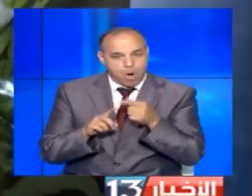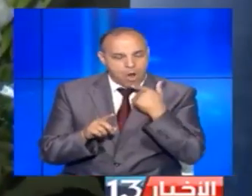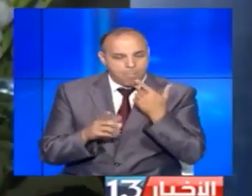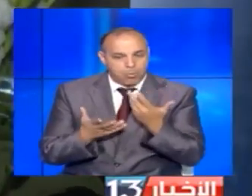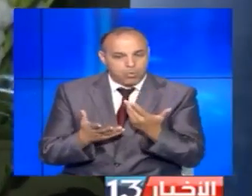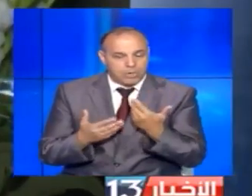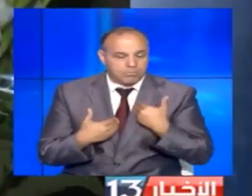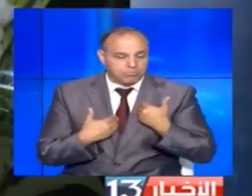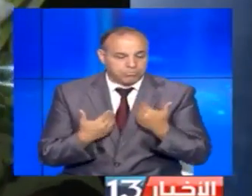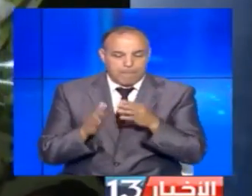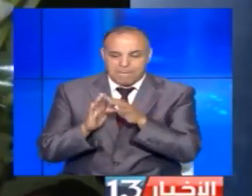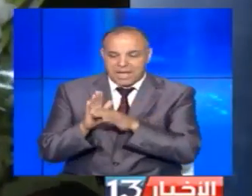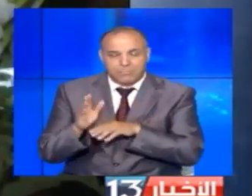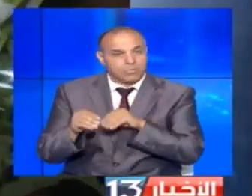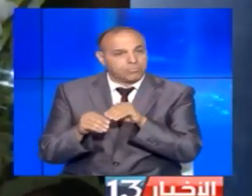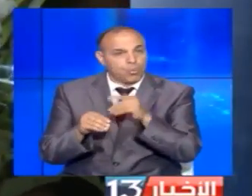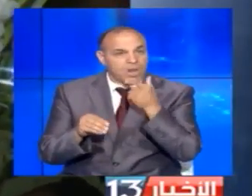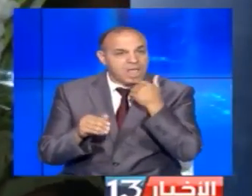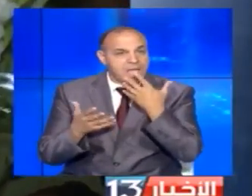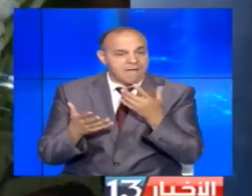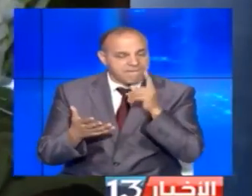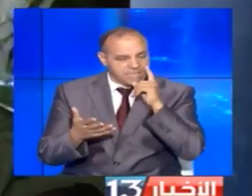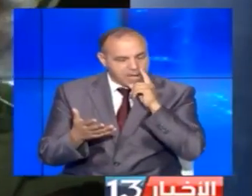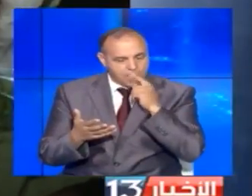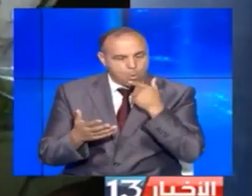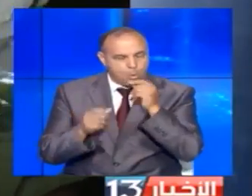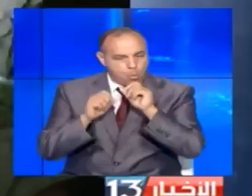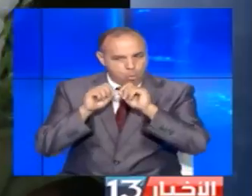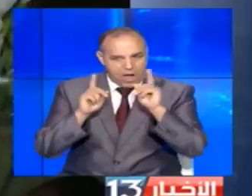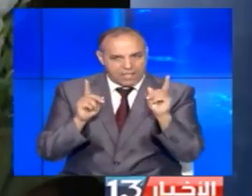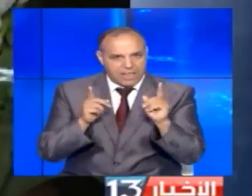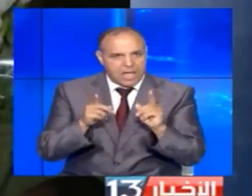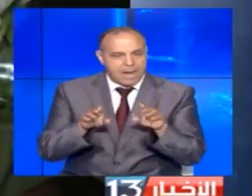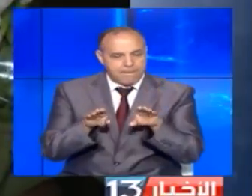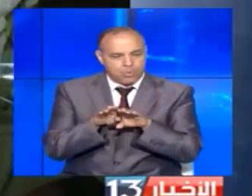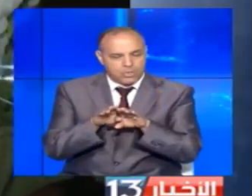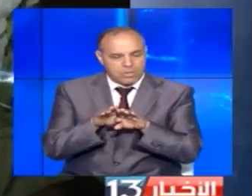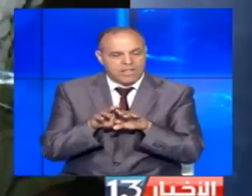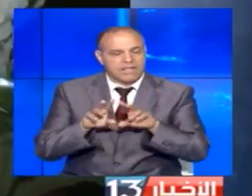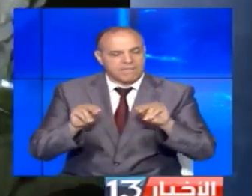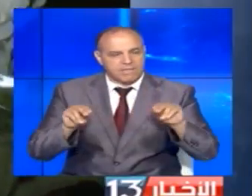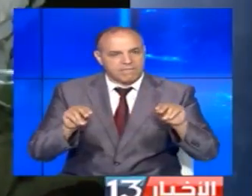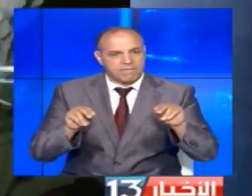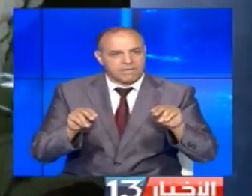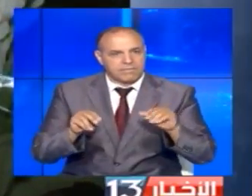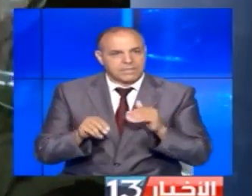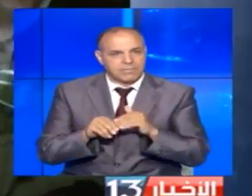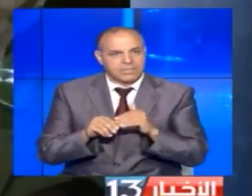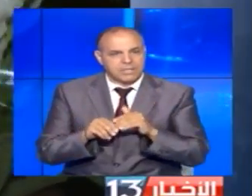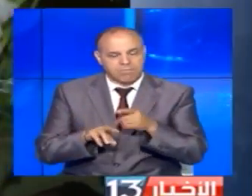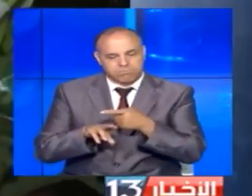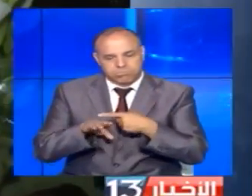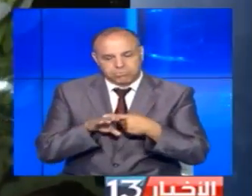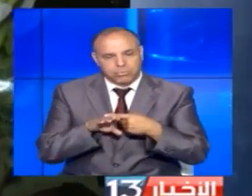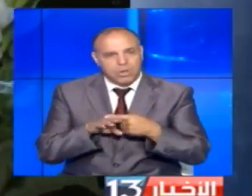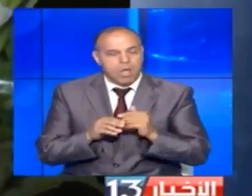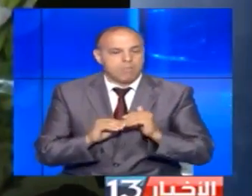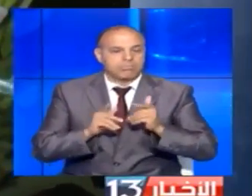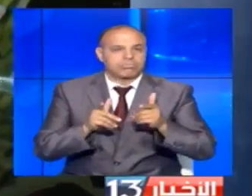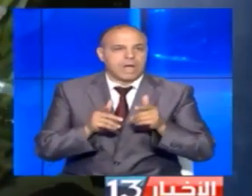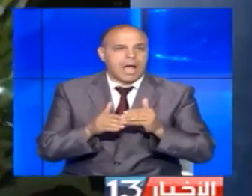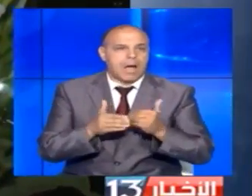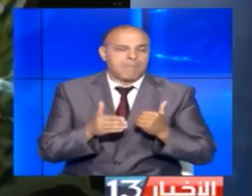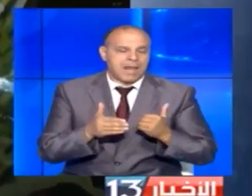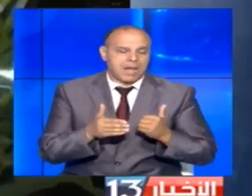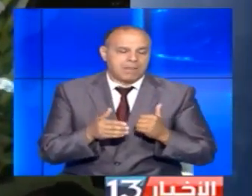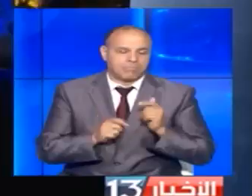يستدركوا أنفسهم في البرامج بحيث أنهم يقولون بشكل واضح أنهم مع المساواة التامة والفعلية بما في ذلك المساواة في الإرث ويمرروه قبل نهاية هذه